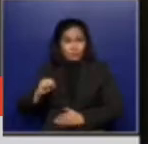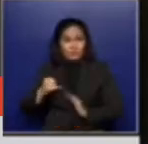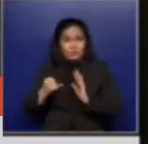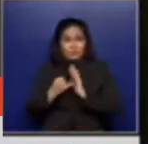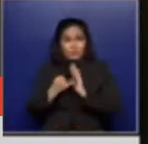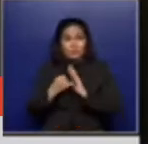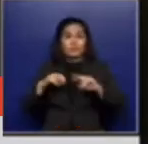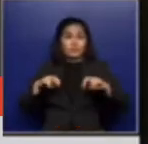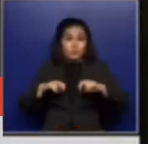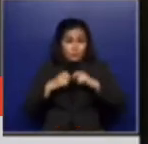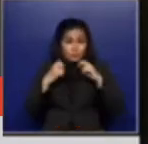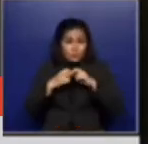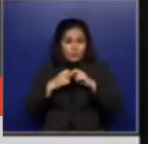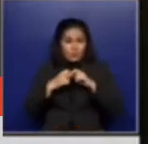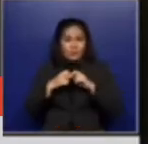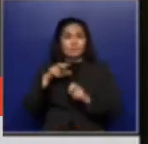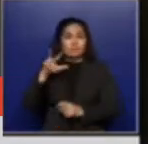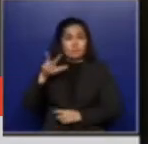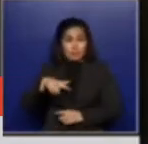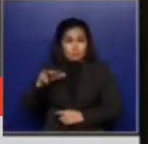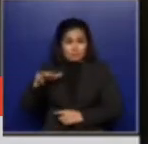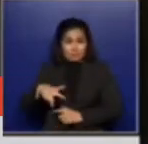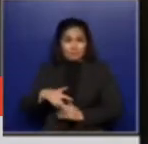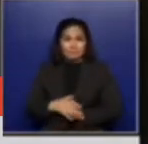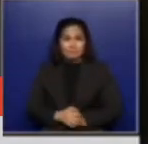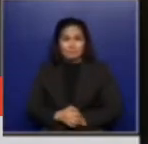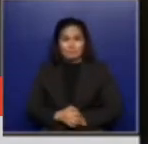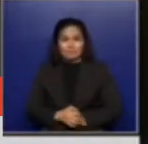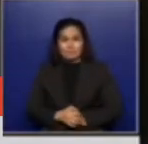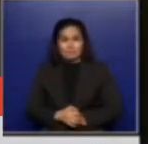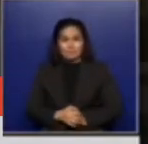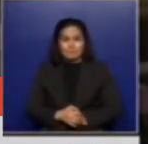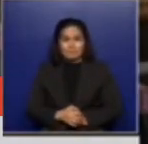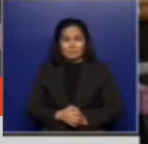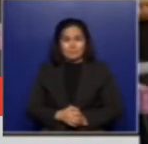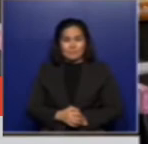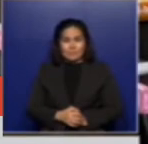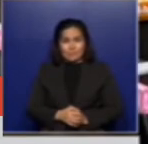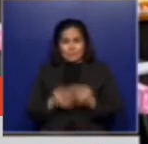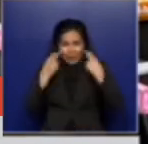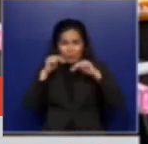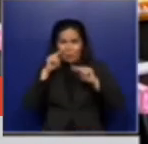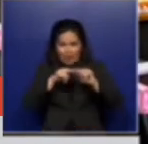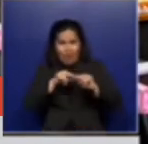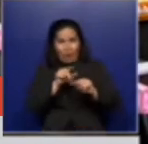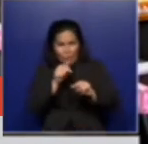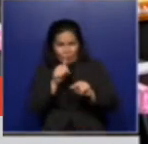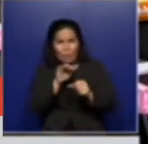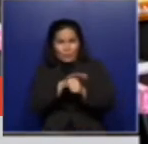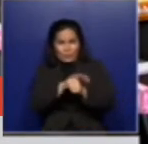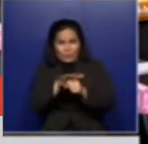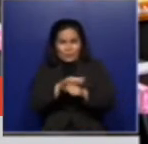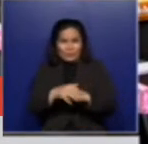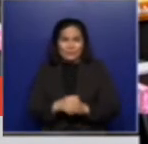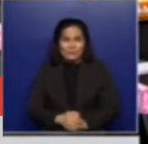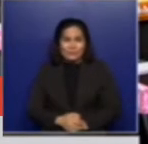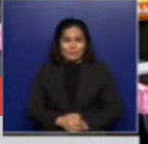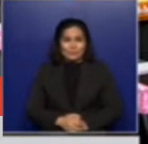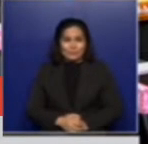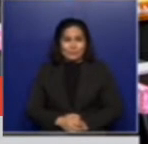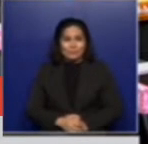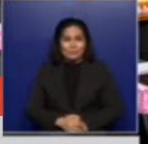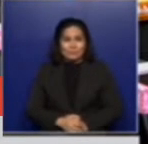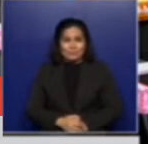จังหวัดสุรินทร์สังกัดพรรคเพื่อไทยท่านประธานครับท่านนายกนั่งอยู่พอดีก็เห็นแก่ท่